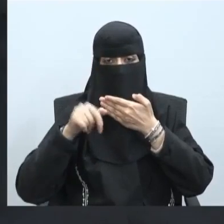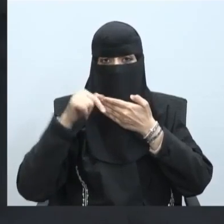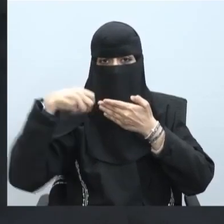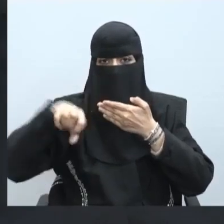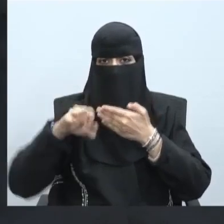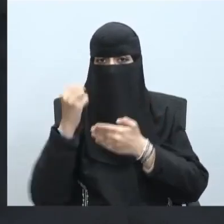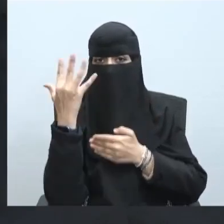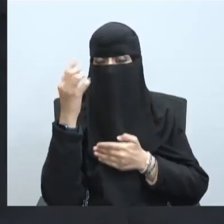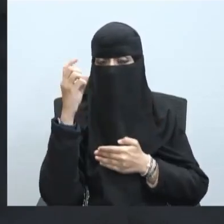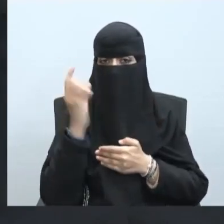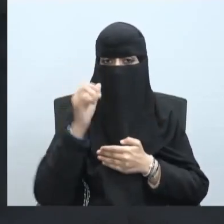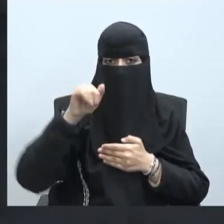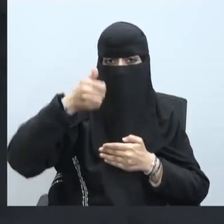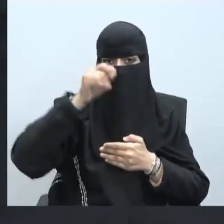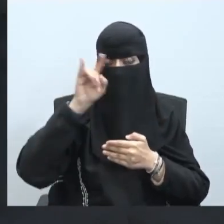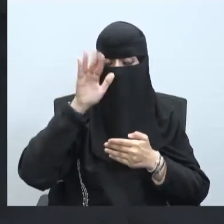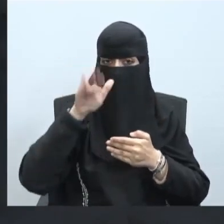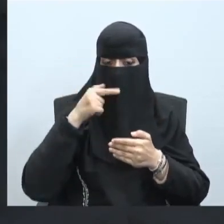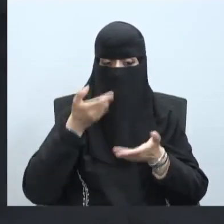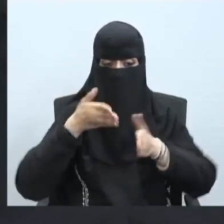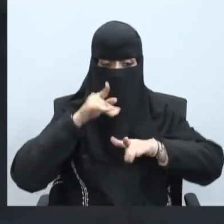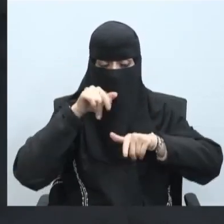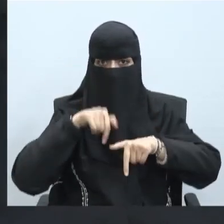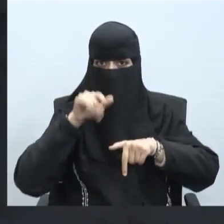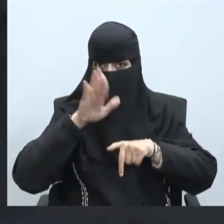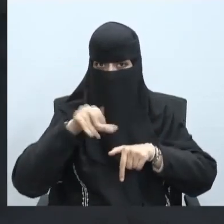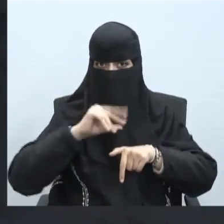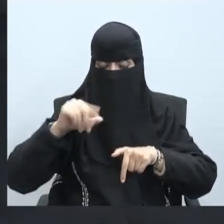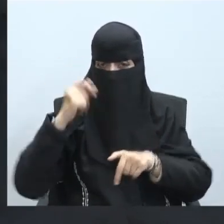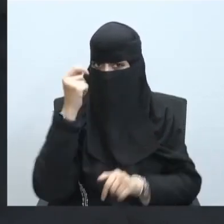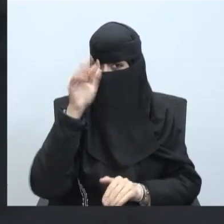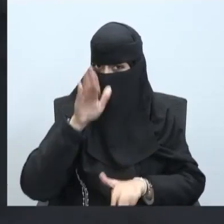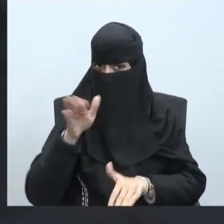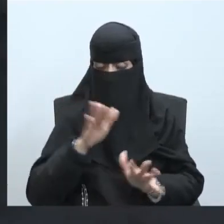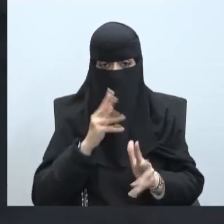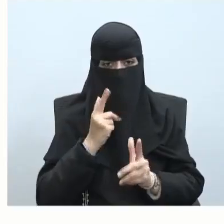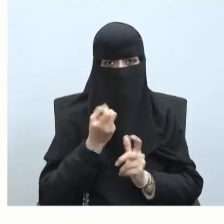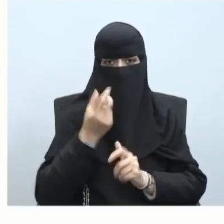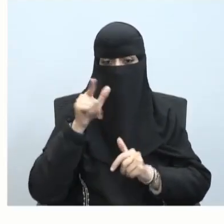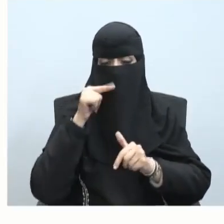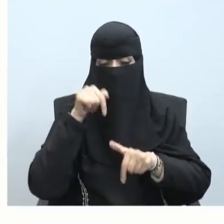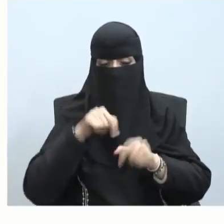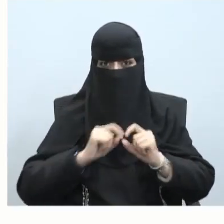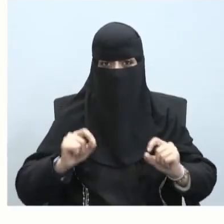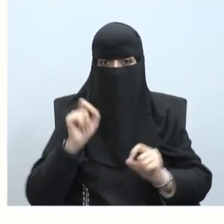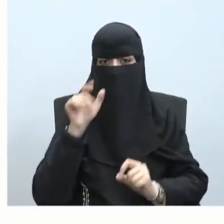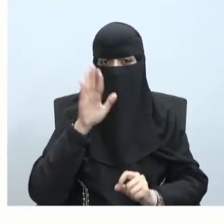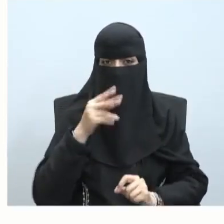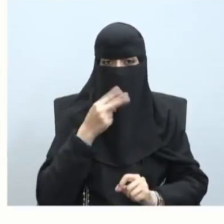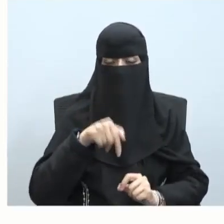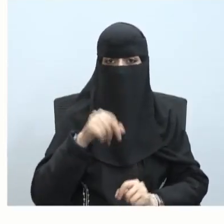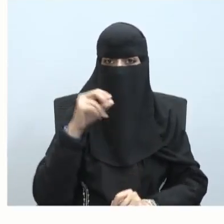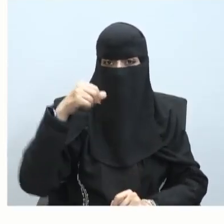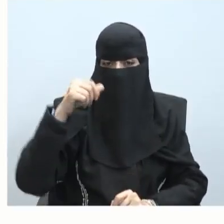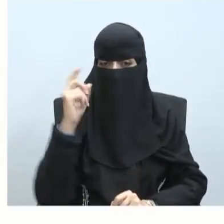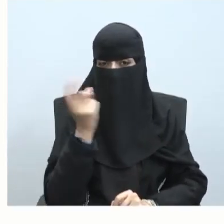ابنائي بناتي لفئه الخمس ريالات كذلك هناك ورقه نقديه اخرى مبدعين في الاسفل هنا نرى ورقه